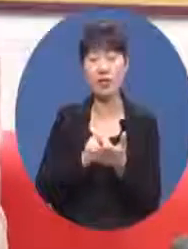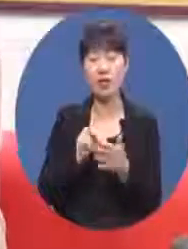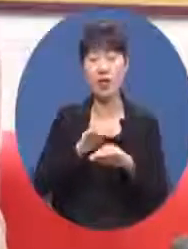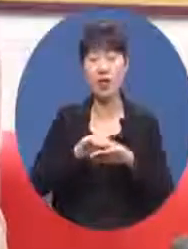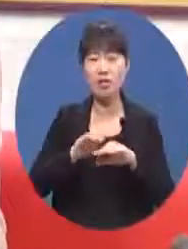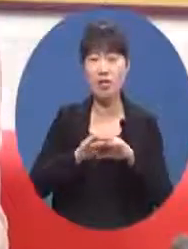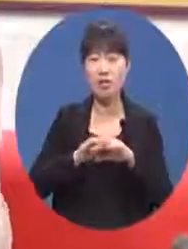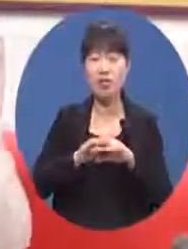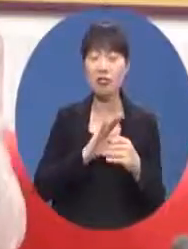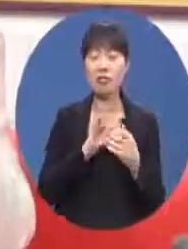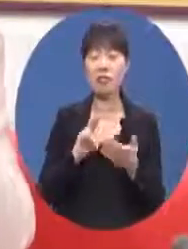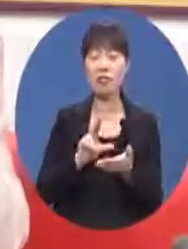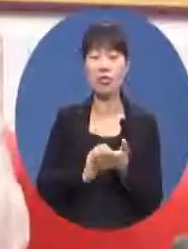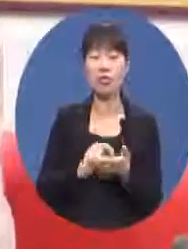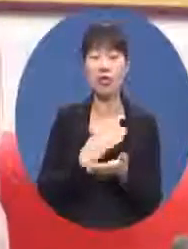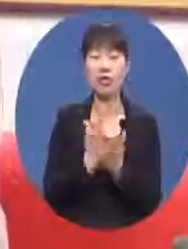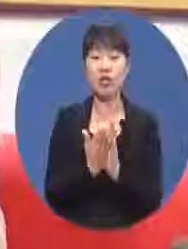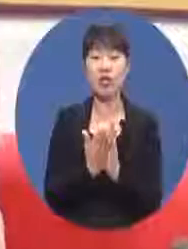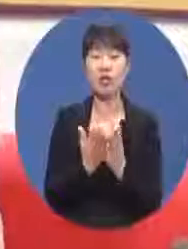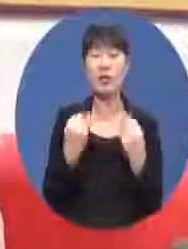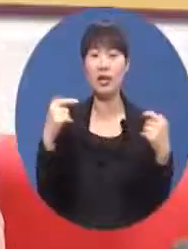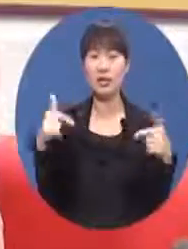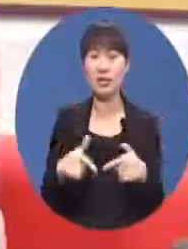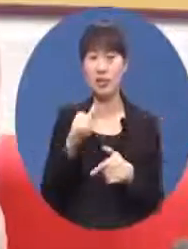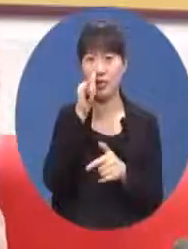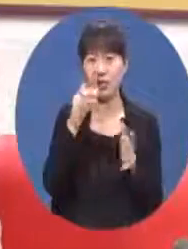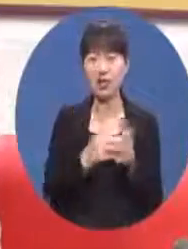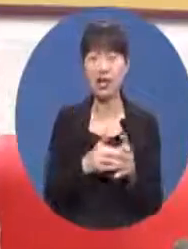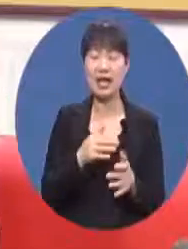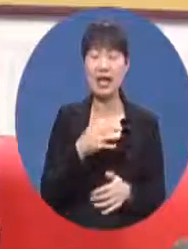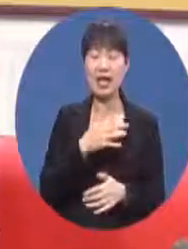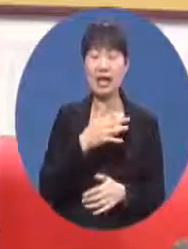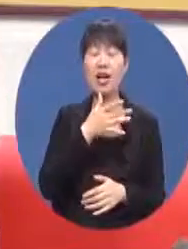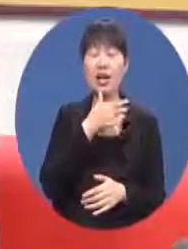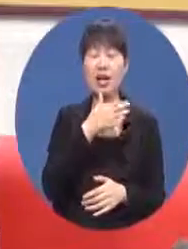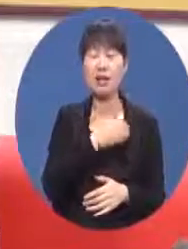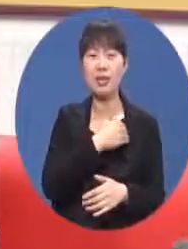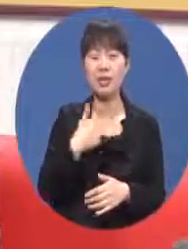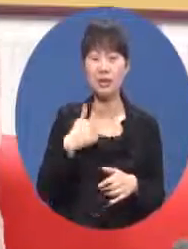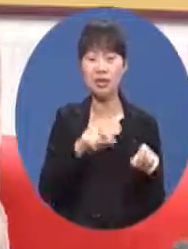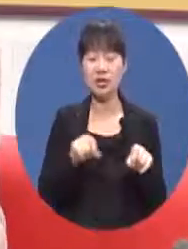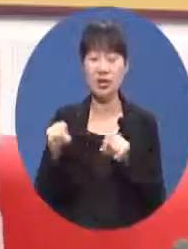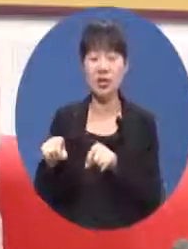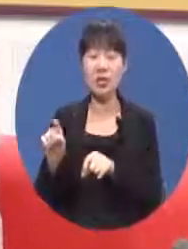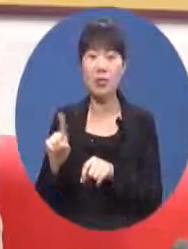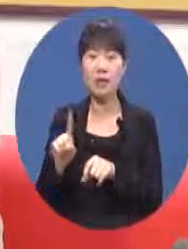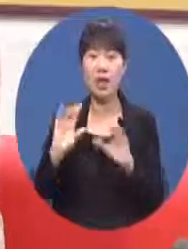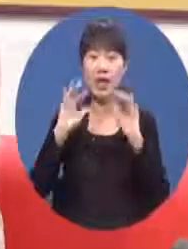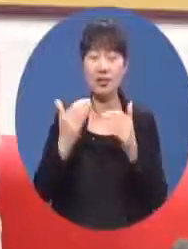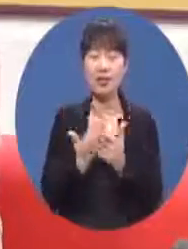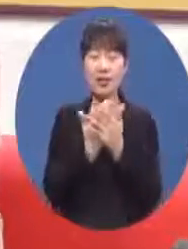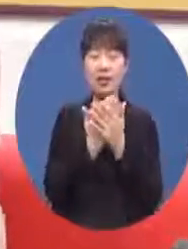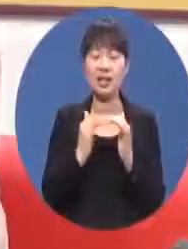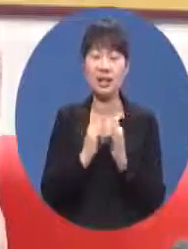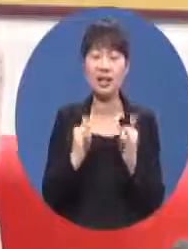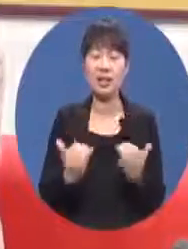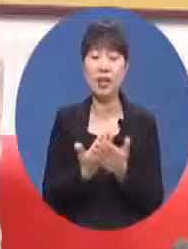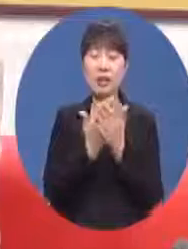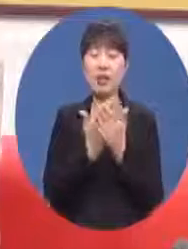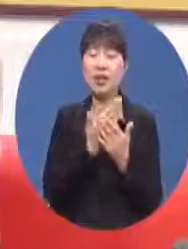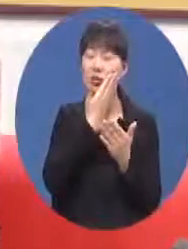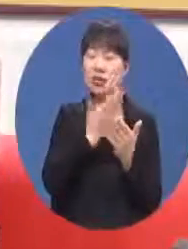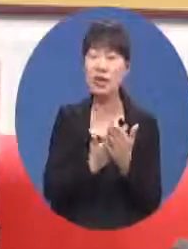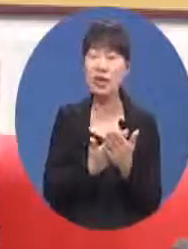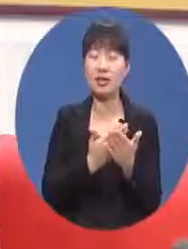그러니까 문제나 이런 것도 많이 감소하고 그래서 아하 만족 지연이라는 것은 아이들 발달에 또 인간 발달이 굉장히